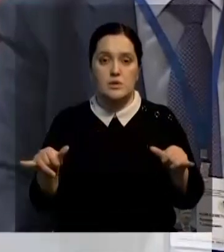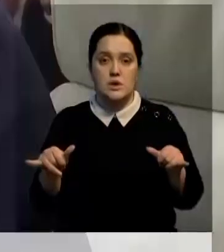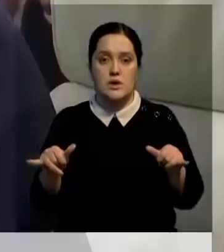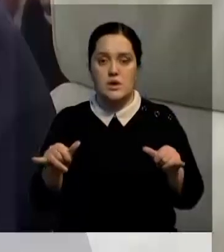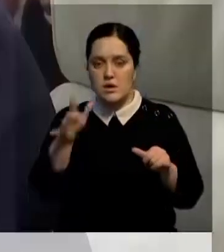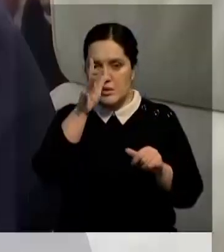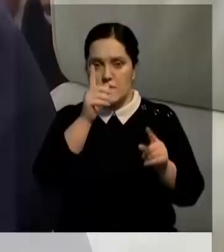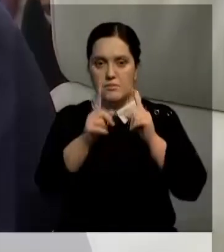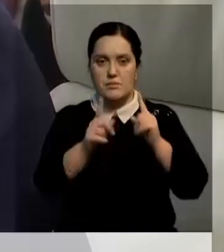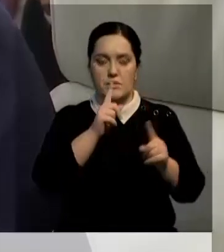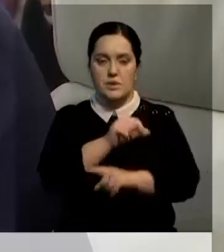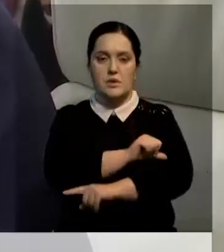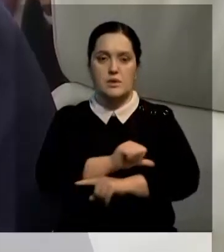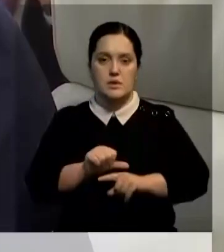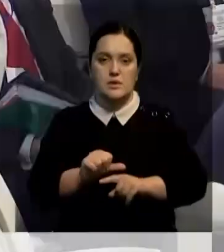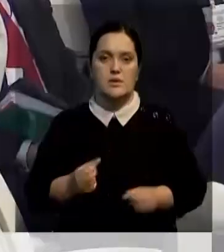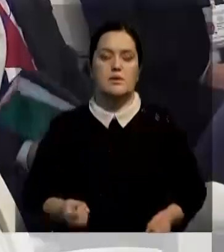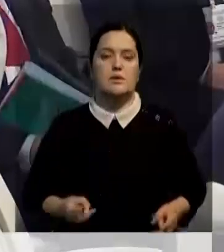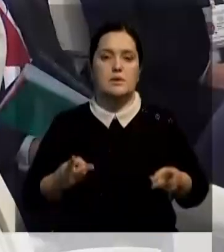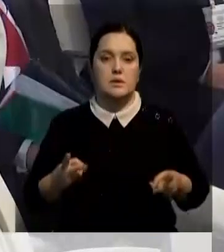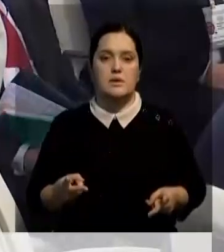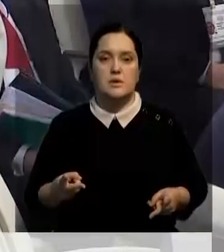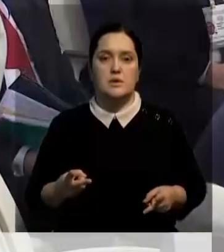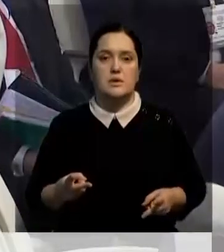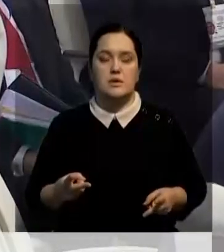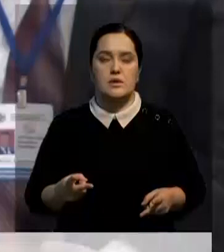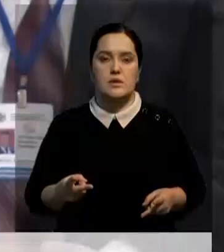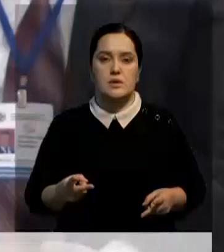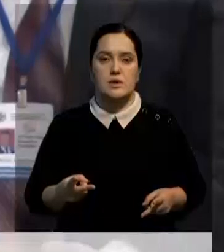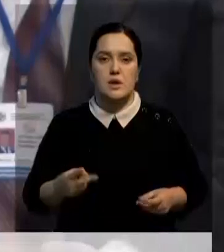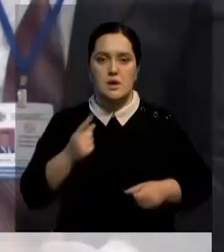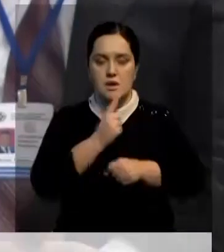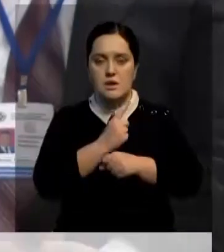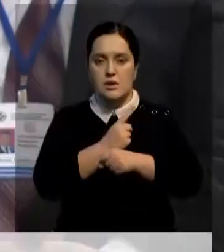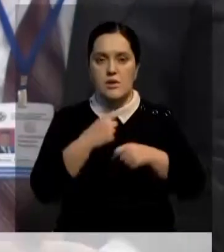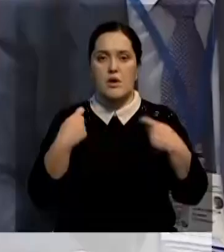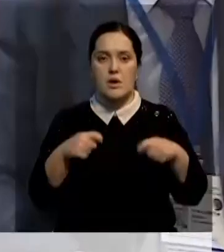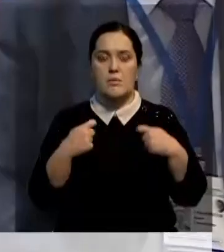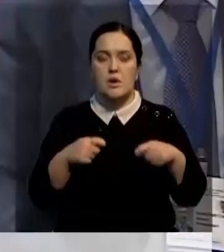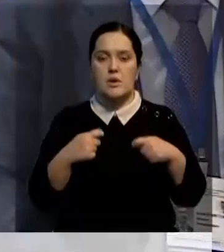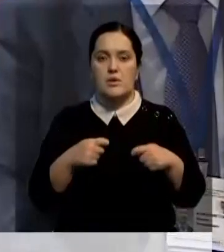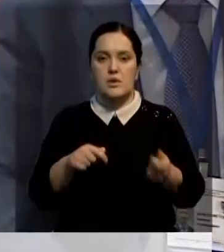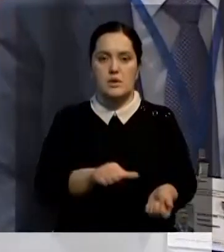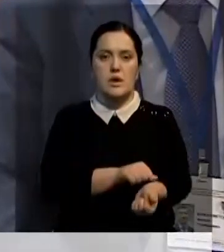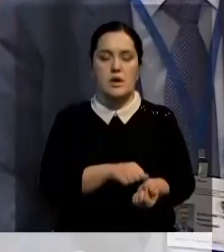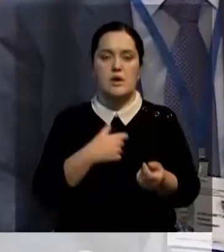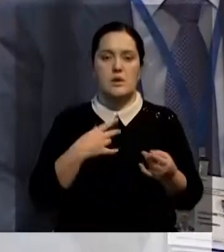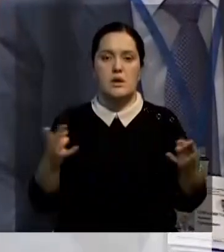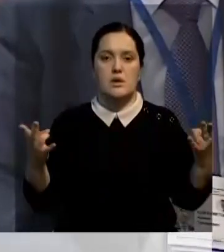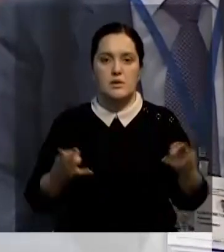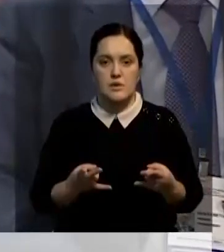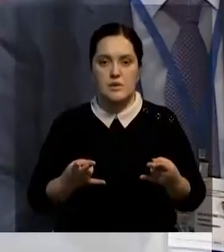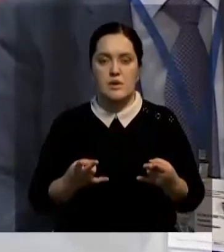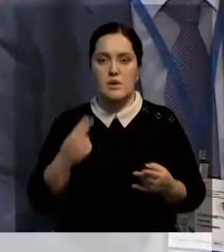миграции, трансграничной преступности, незаконного оборота оружия и наркотиков. Нам необходимо